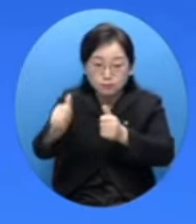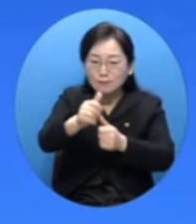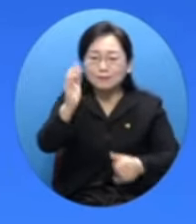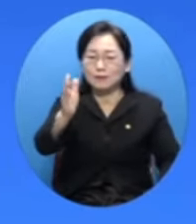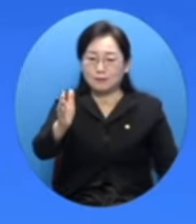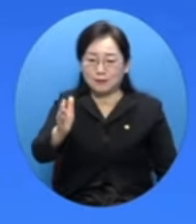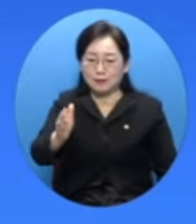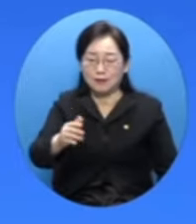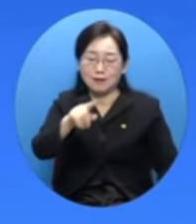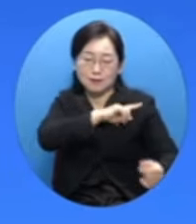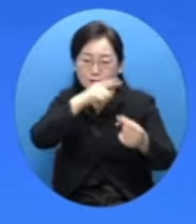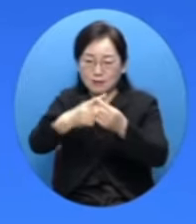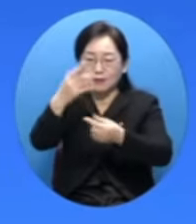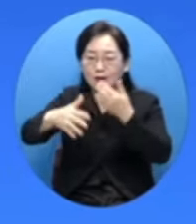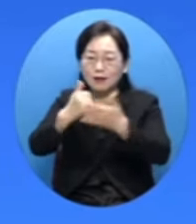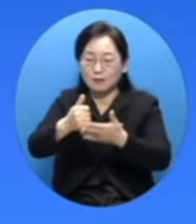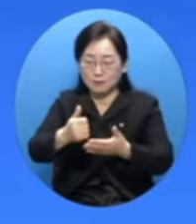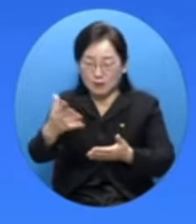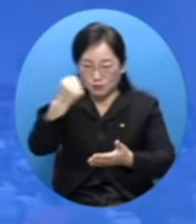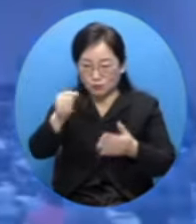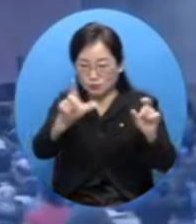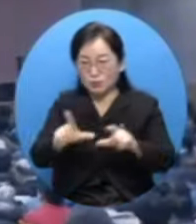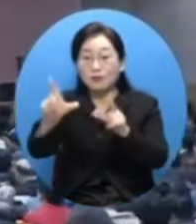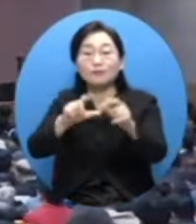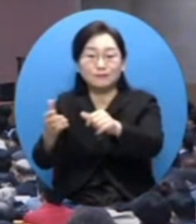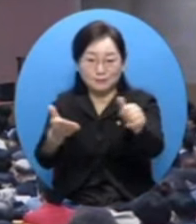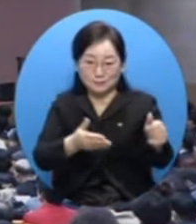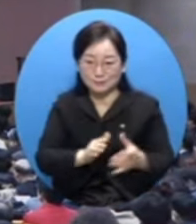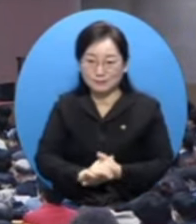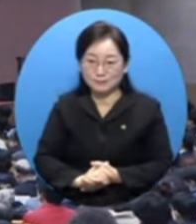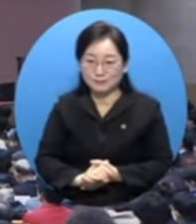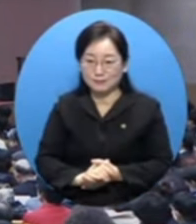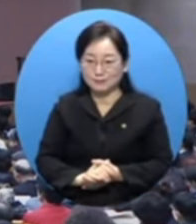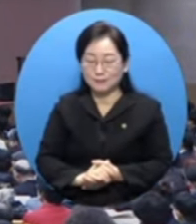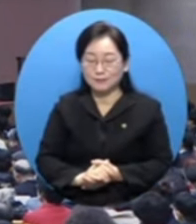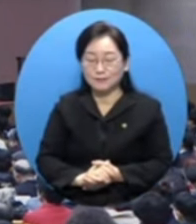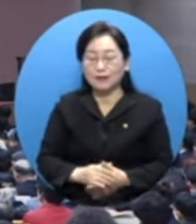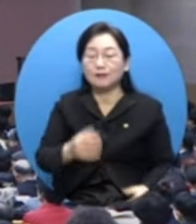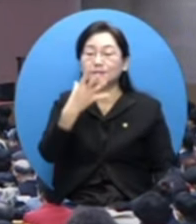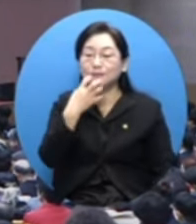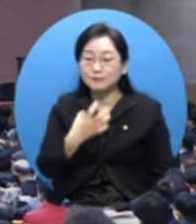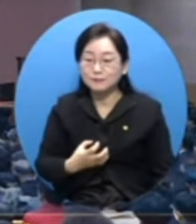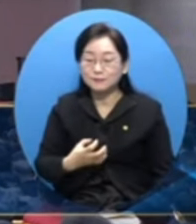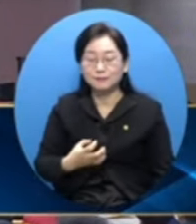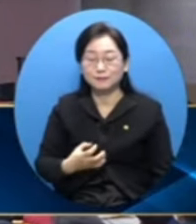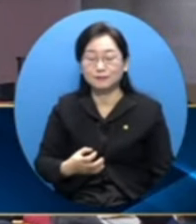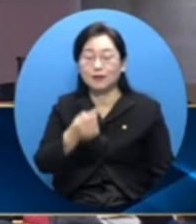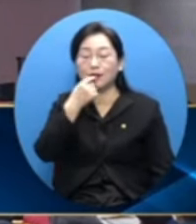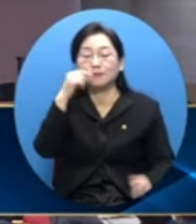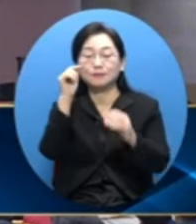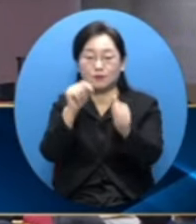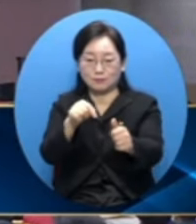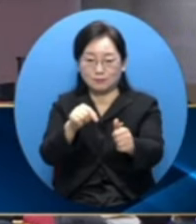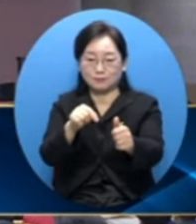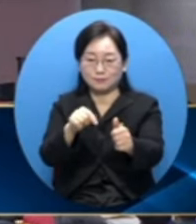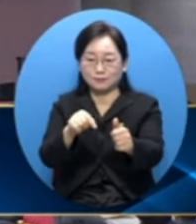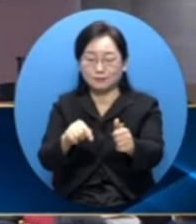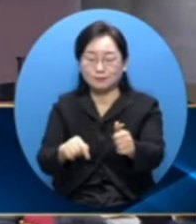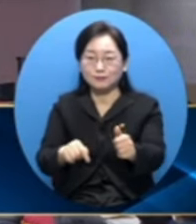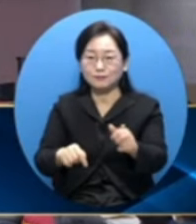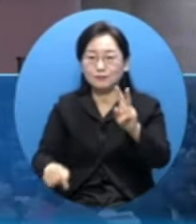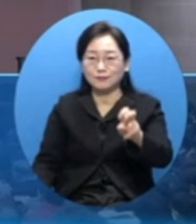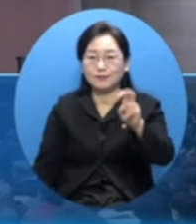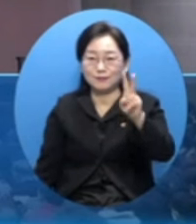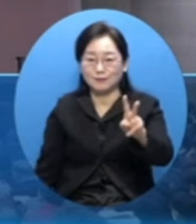제일 주로 사랑한 자로 모두가 되기를 주님의 이름으로 축원합니다. 그래서 아브라함에게 하나님께서 명령을 하신 것입니다. 22장